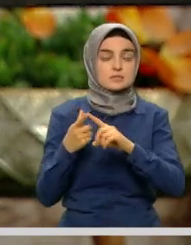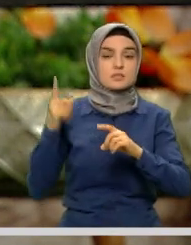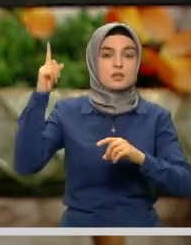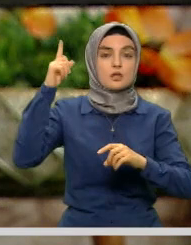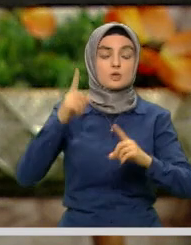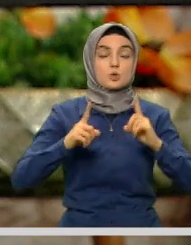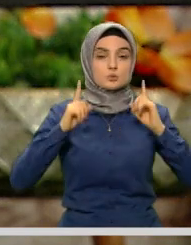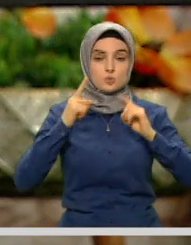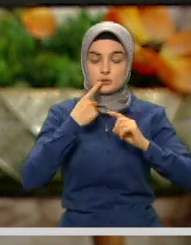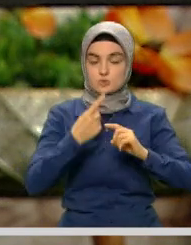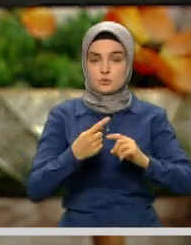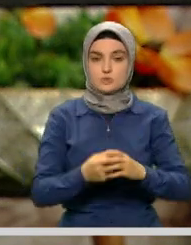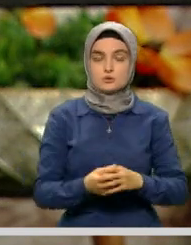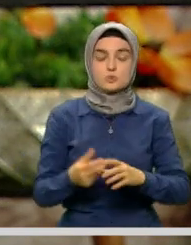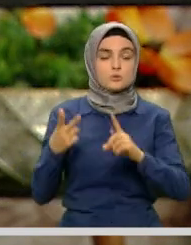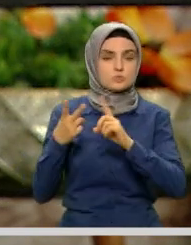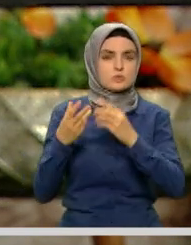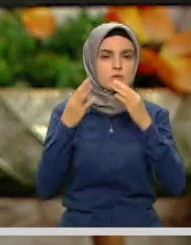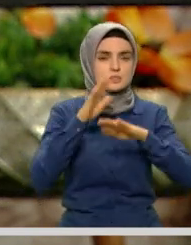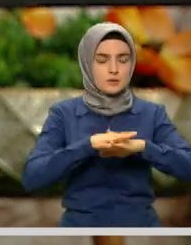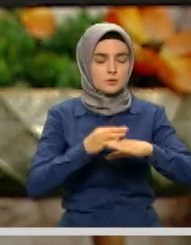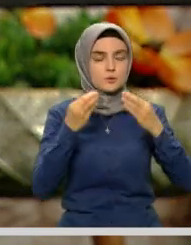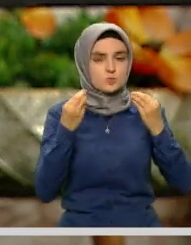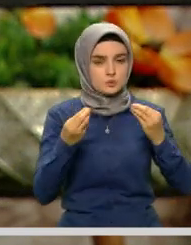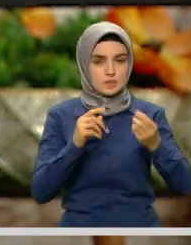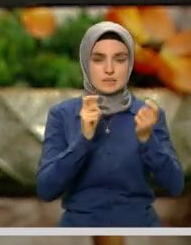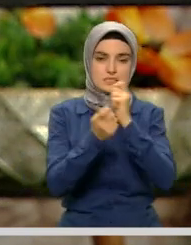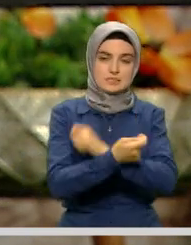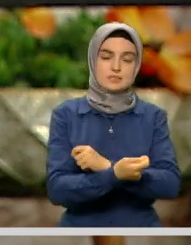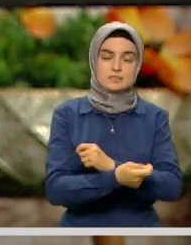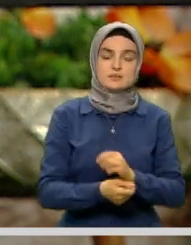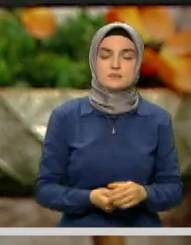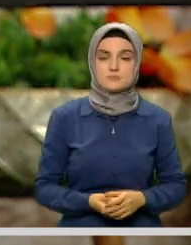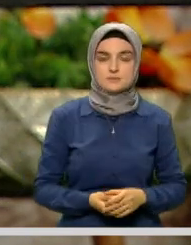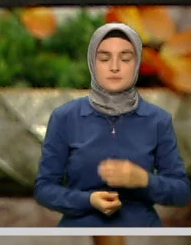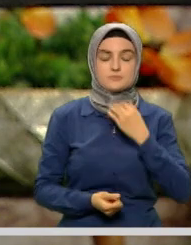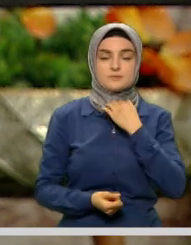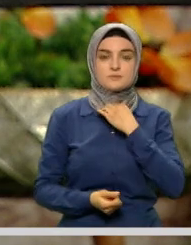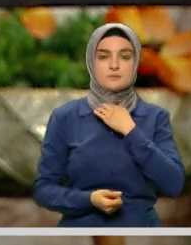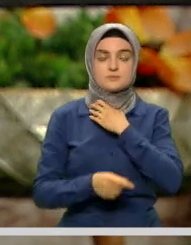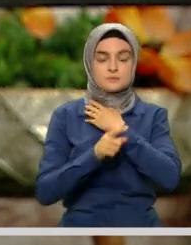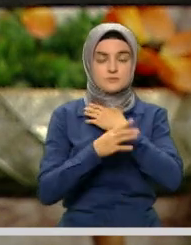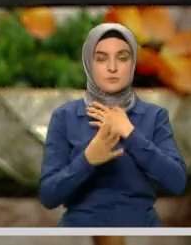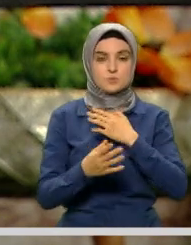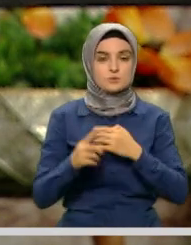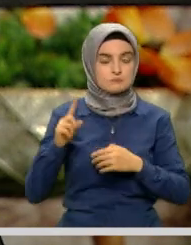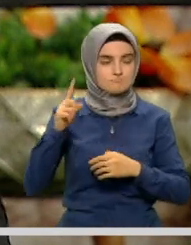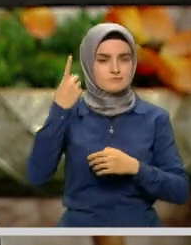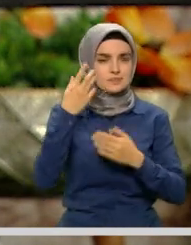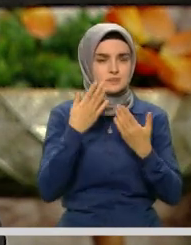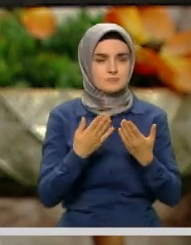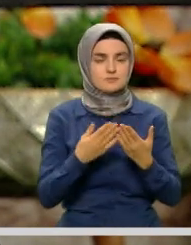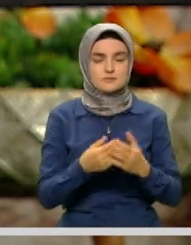tevbede bulundu, üçüncüsü yaptığını daha güzeliyle değiştirdi, kavmine geri döndü. Orada tabii çok ilginç bir anekdot daha